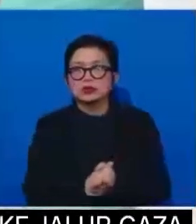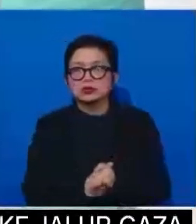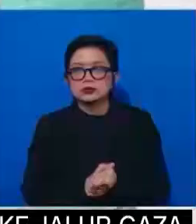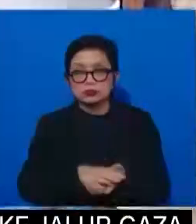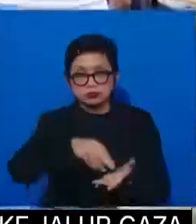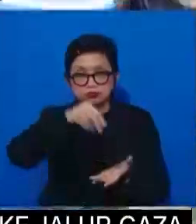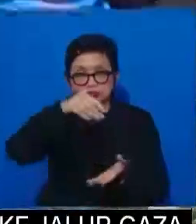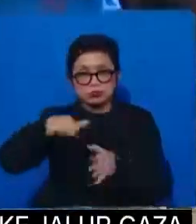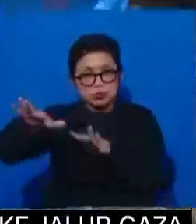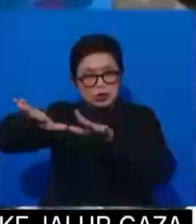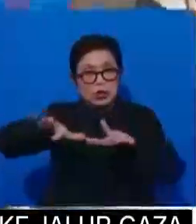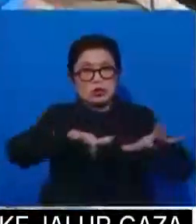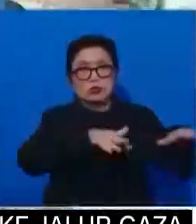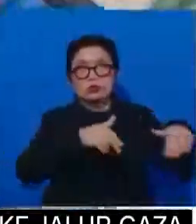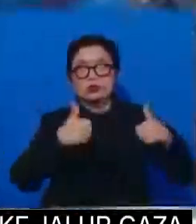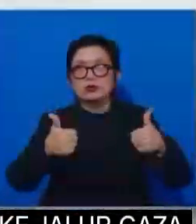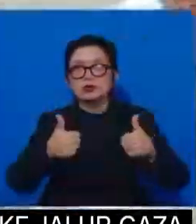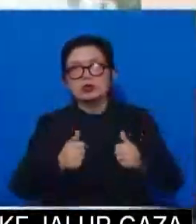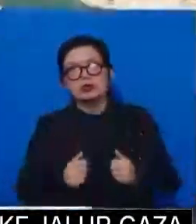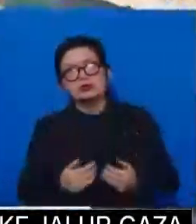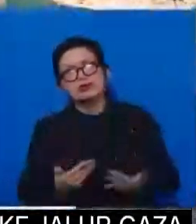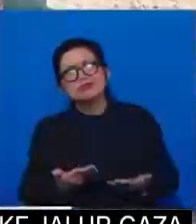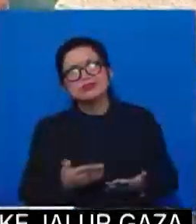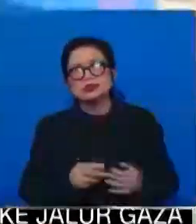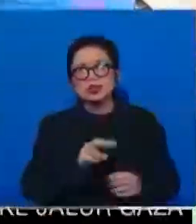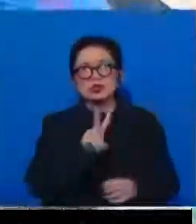laut bagus, bisa mencapai 20 karung.